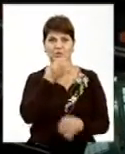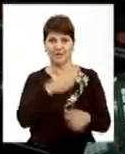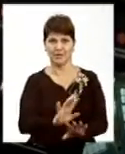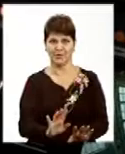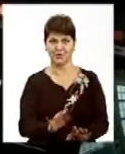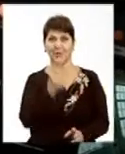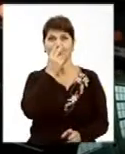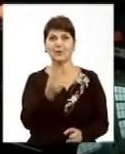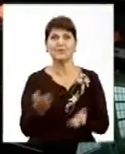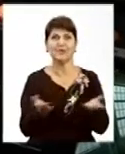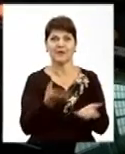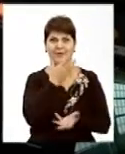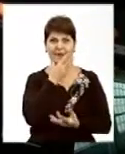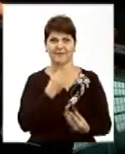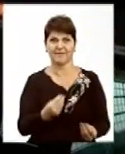подивіться, який він гарний.